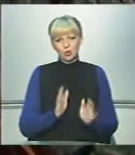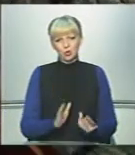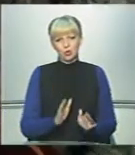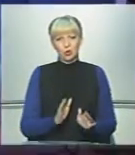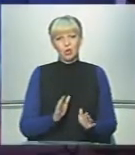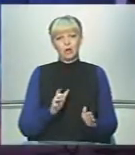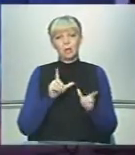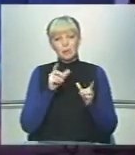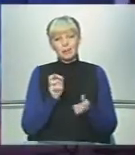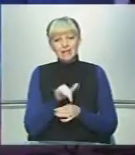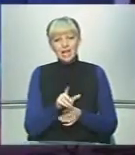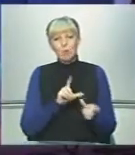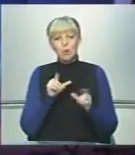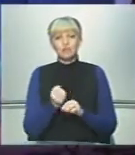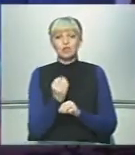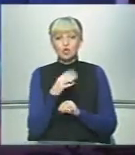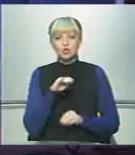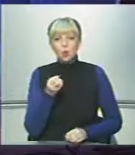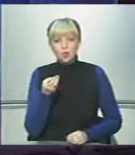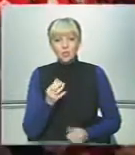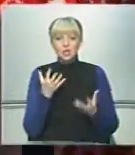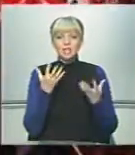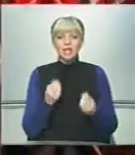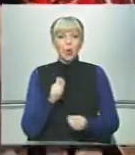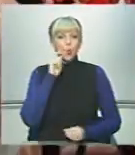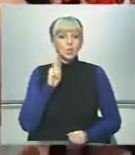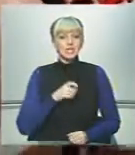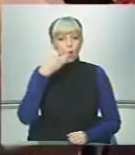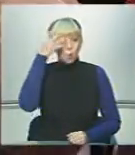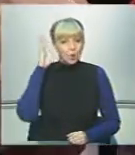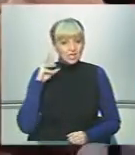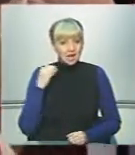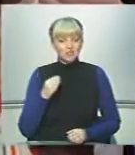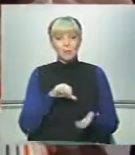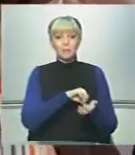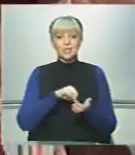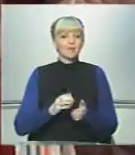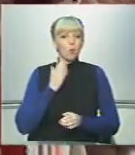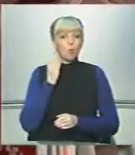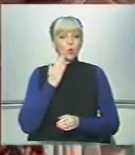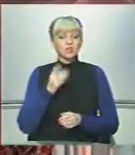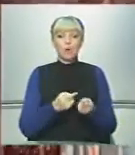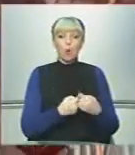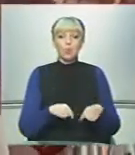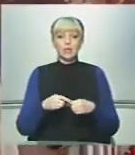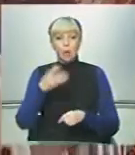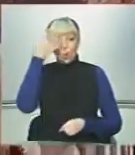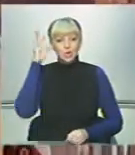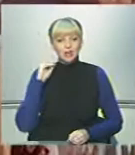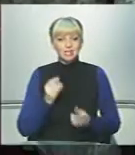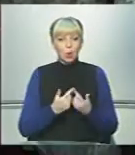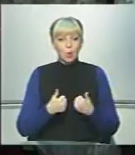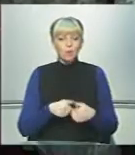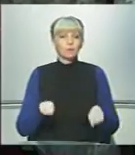Пойде, поїде. Так як 14 жовтня ще й День українського козацтва, то представники буковинських осередків козацьких